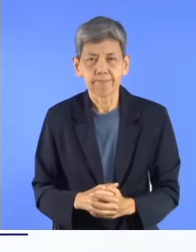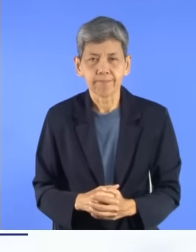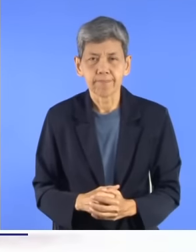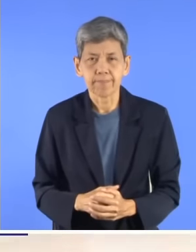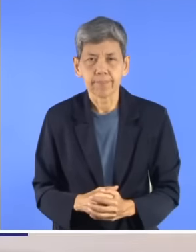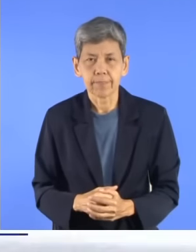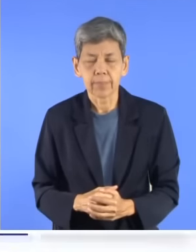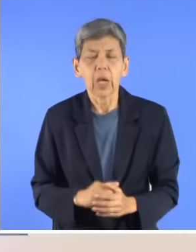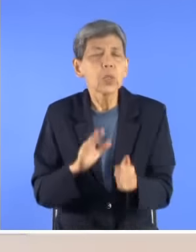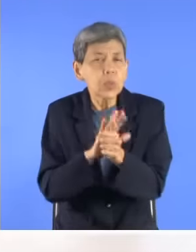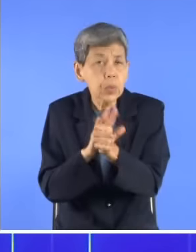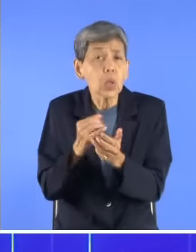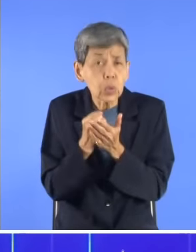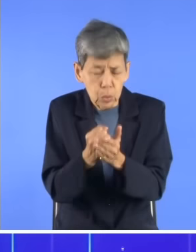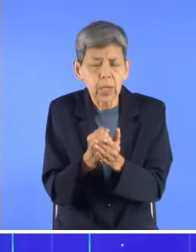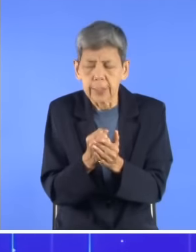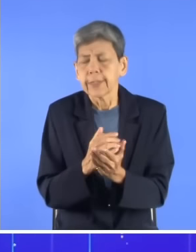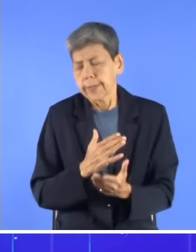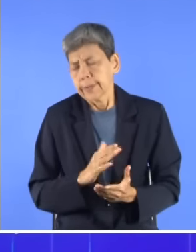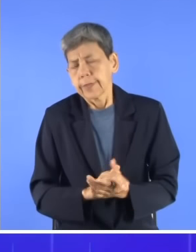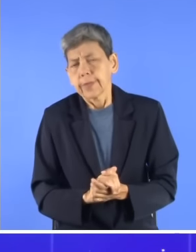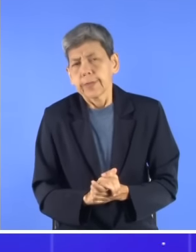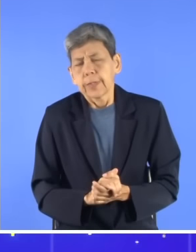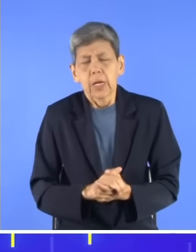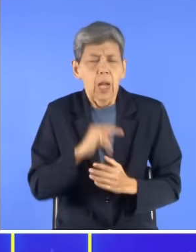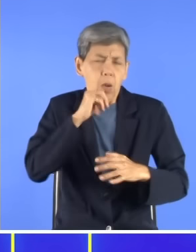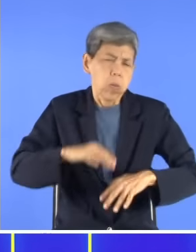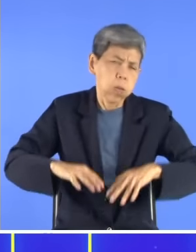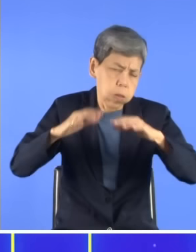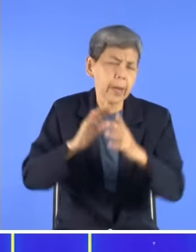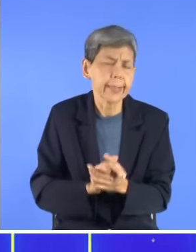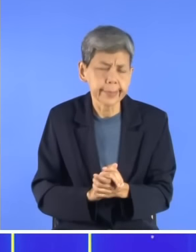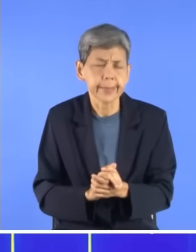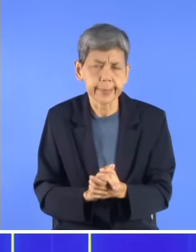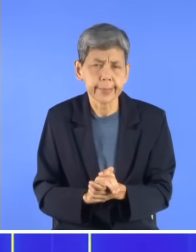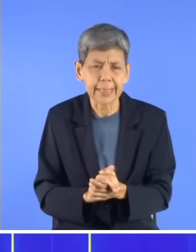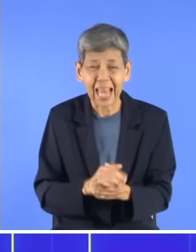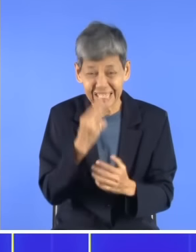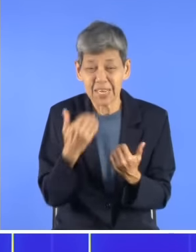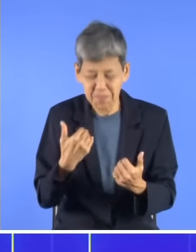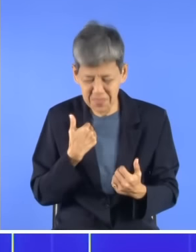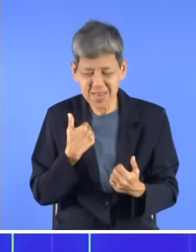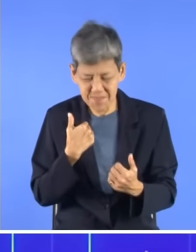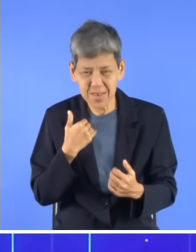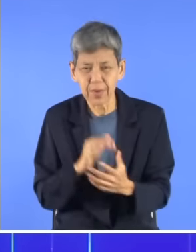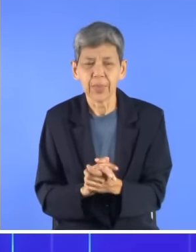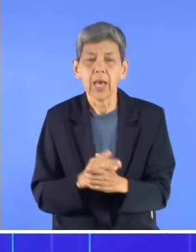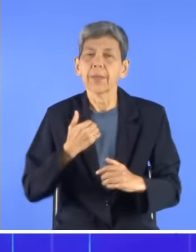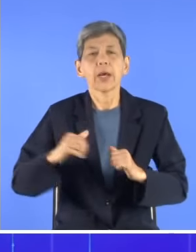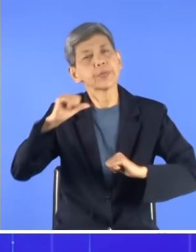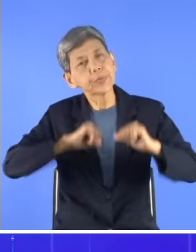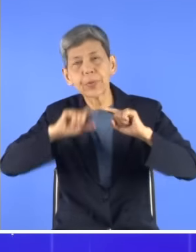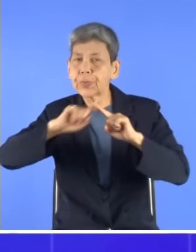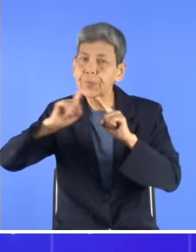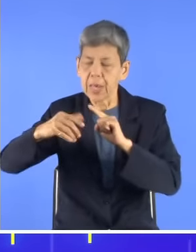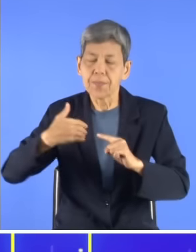ครับ ก็เอาใจช่วยขอให้ผ่านพ้นจากเหตุอุทกภัยนี้ไปไวๆนะคะนี่ก็เริ่มมีแล้วดาราศิลปินนักแสดง